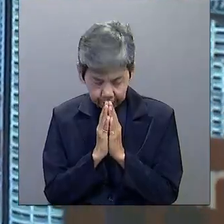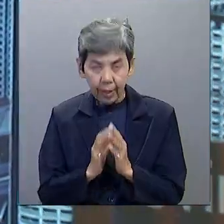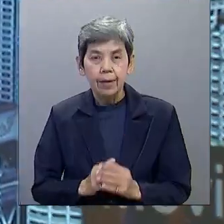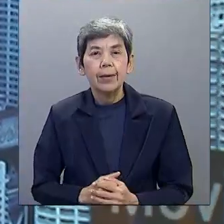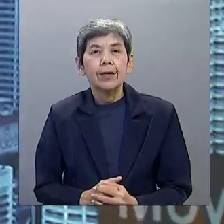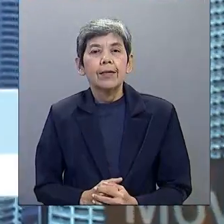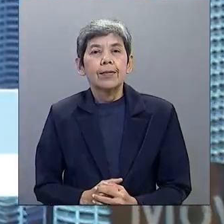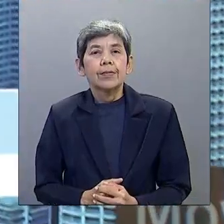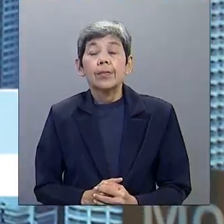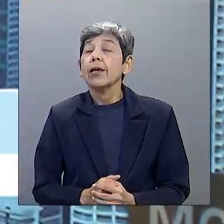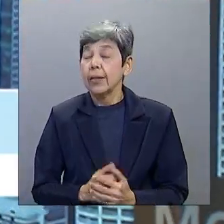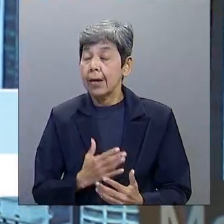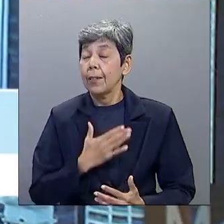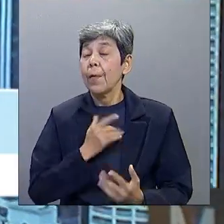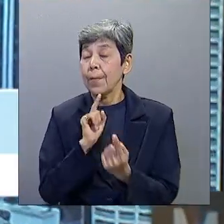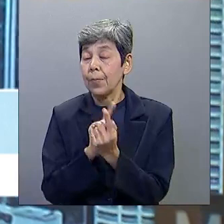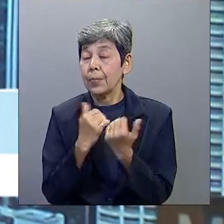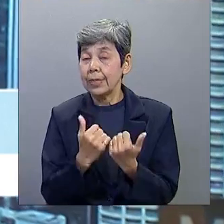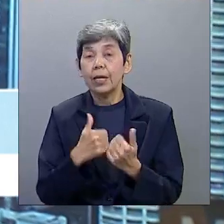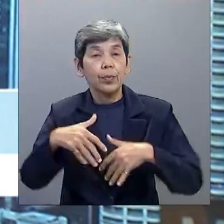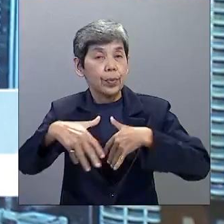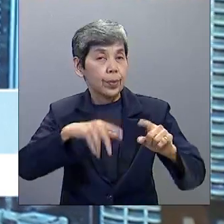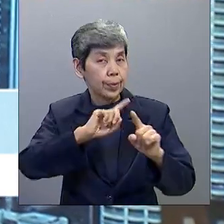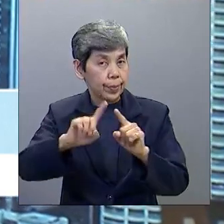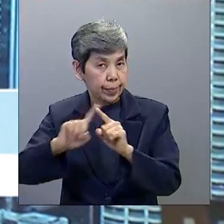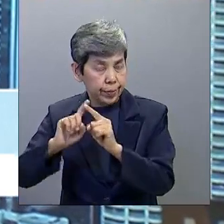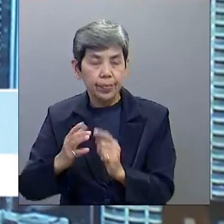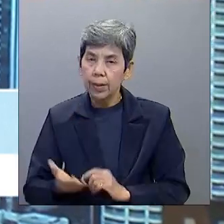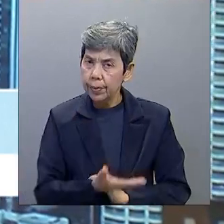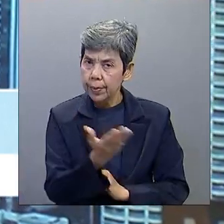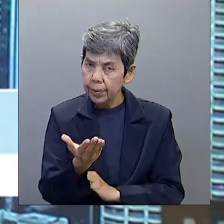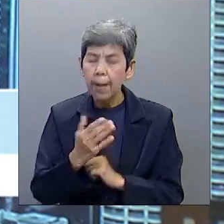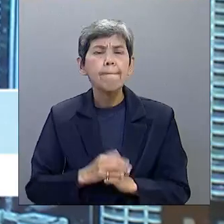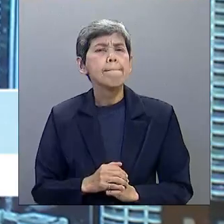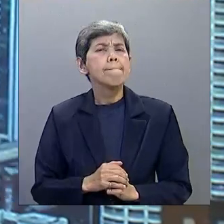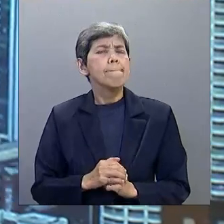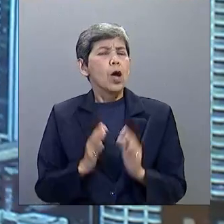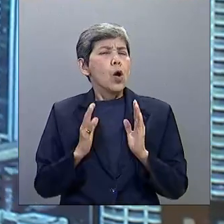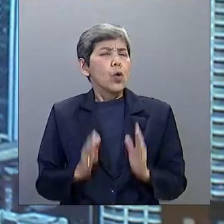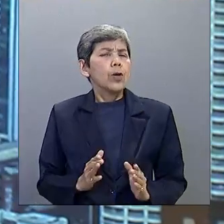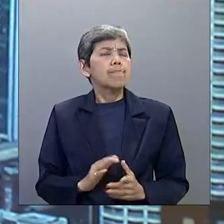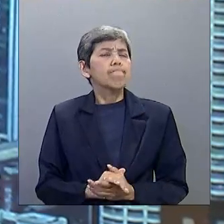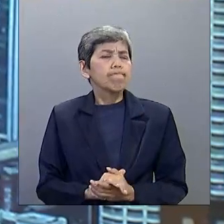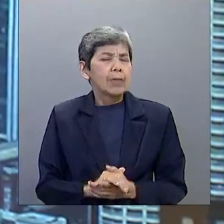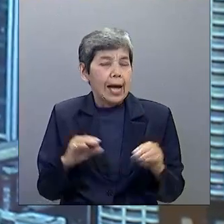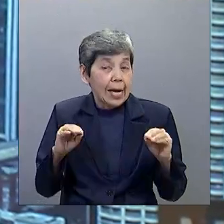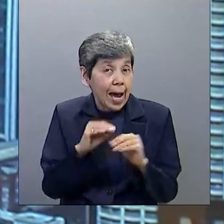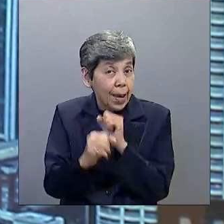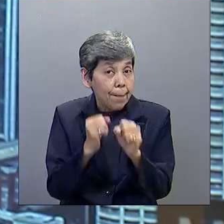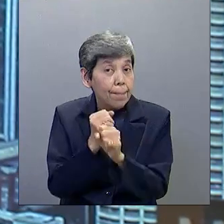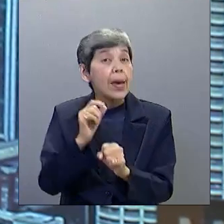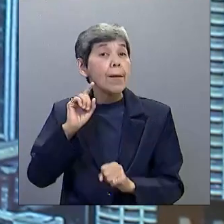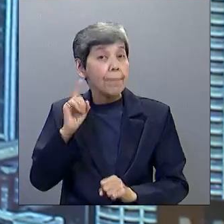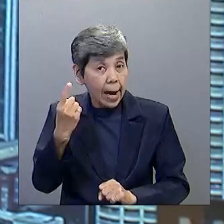สวัสดีค่ะคุณผู้ชมพบกับชมพู่พัชชาในช่วงประเด็นสังคมนะคะคุณผู้ชมคะหลายๆท่านในช่วงใกล้เทศกาลปีใหม่